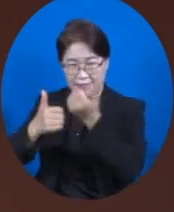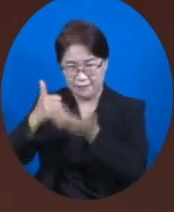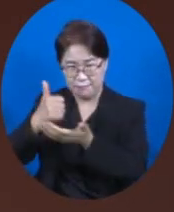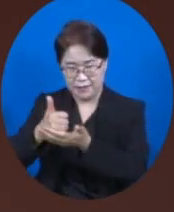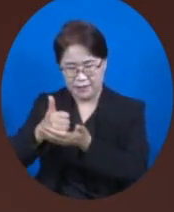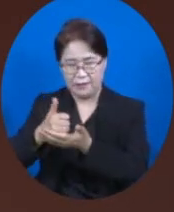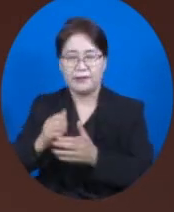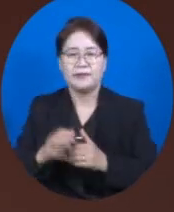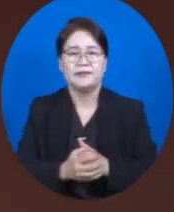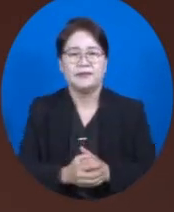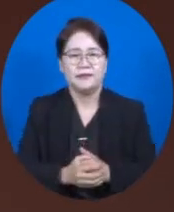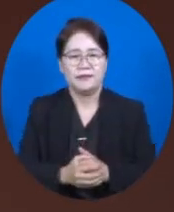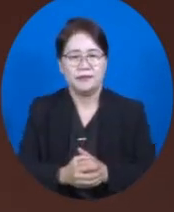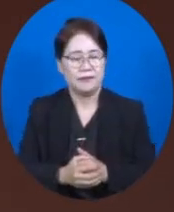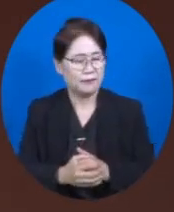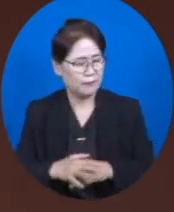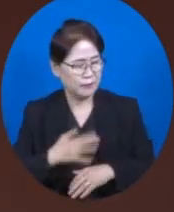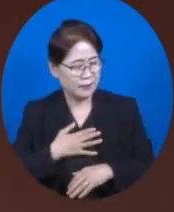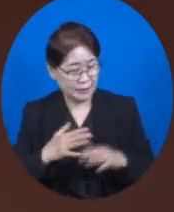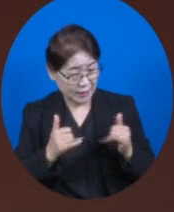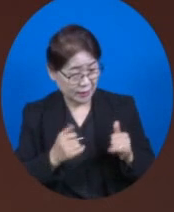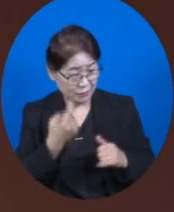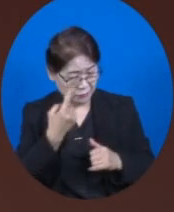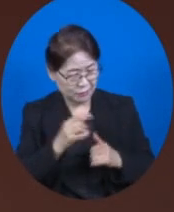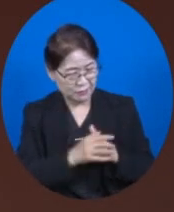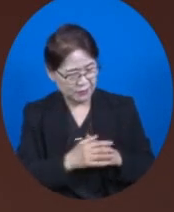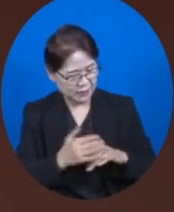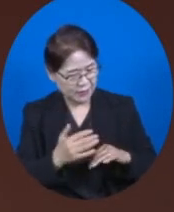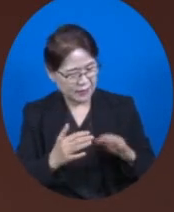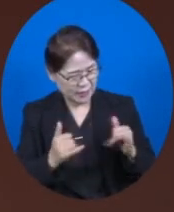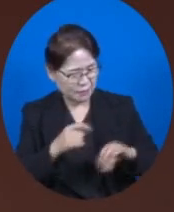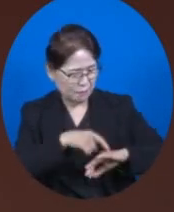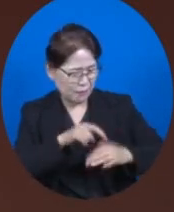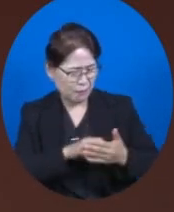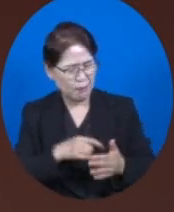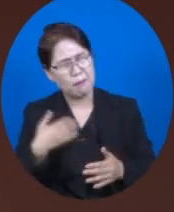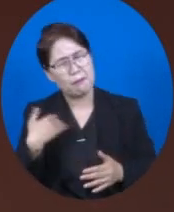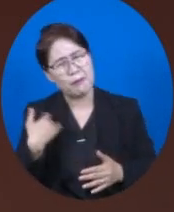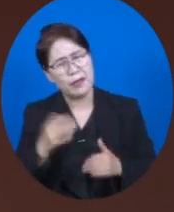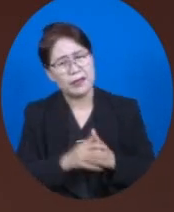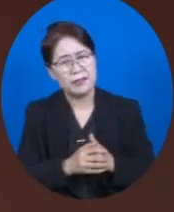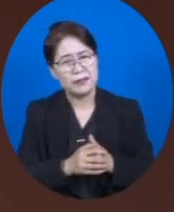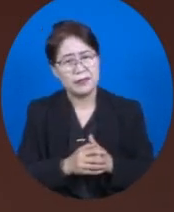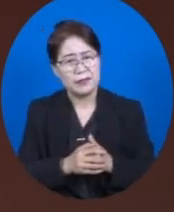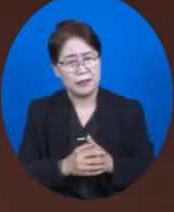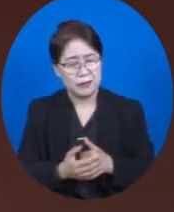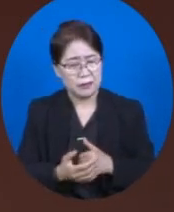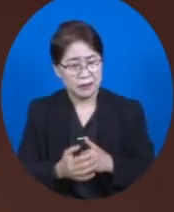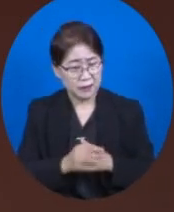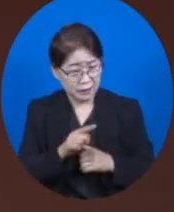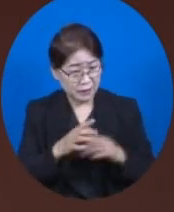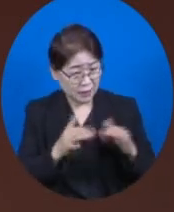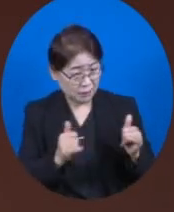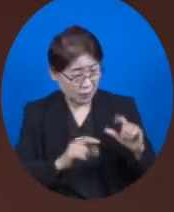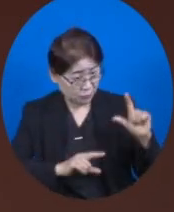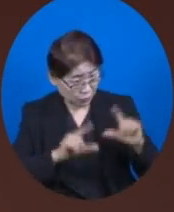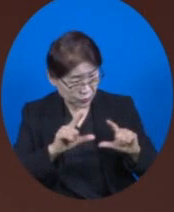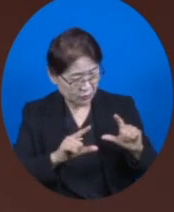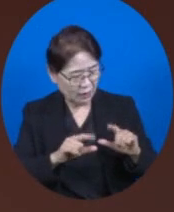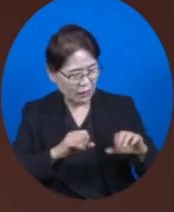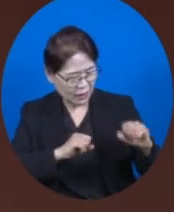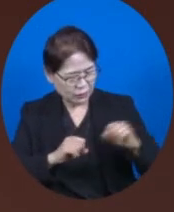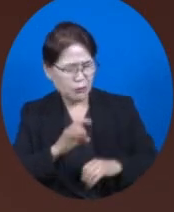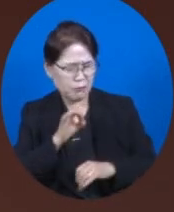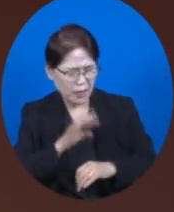우리 눈은 그렇지 않잖아요 우리 눈은 사람의 마음을 모르잖아요 당장 우리 눈에 비춰진 그 사람의 모습과